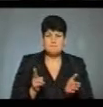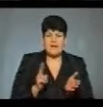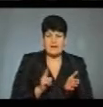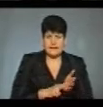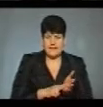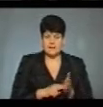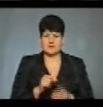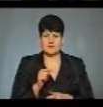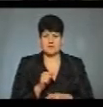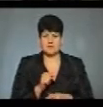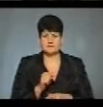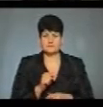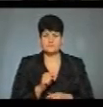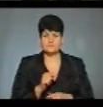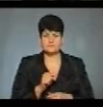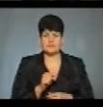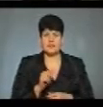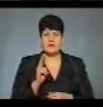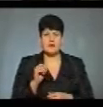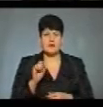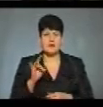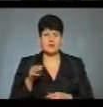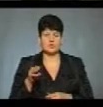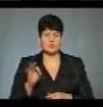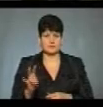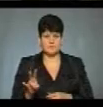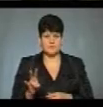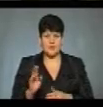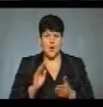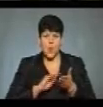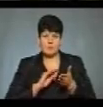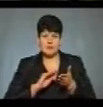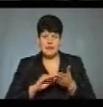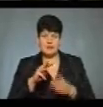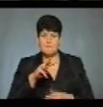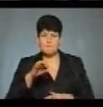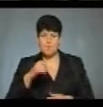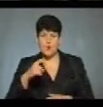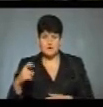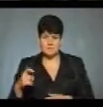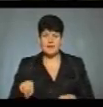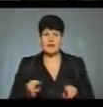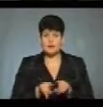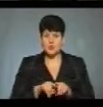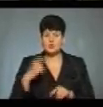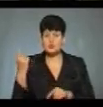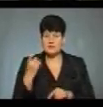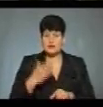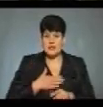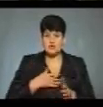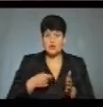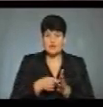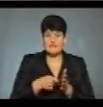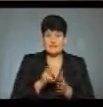її на картон, обклеїли мохом. Також господинею нашої годівнички